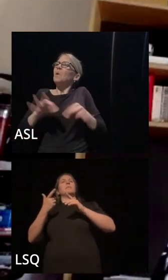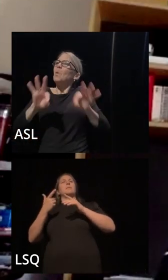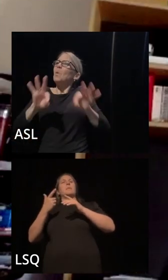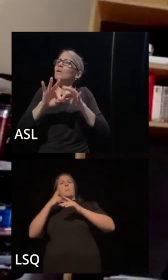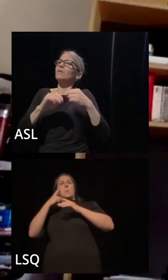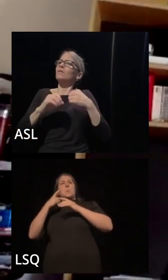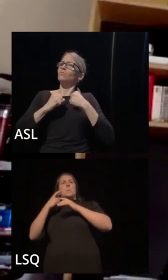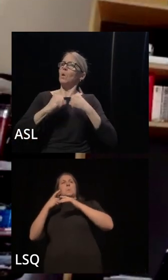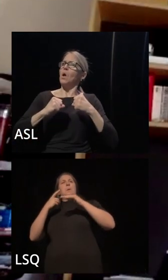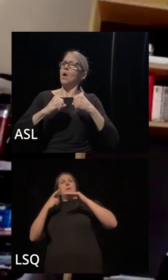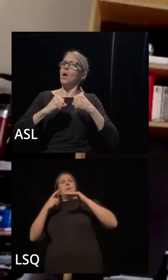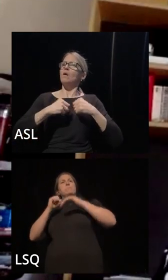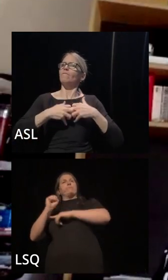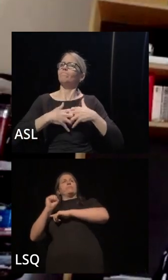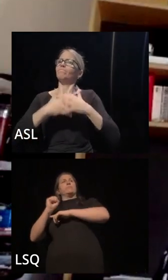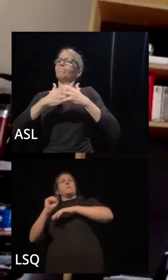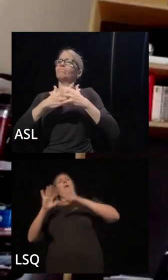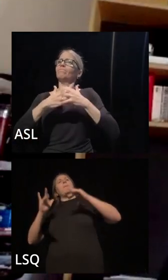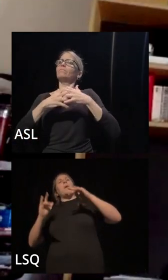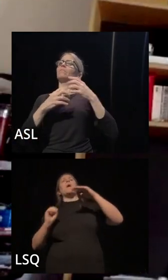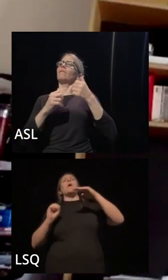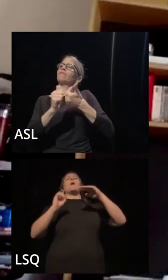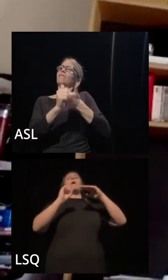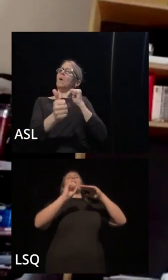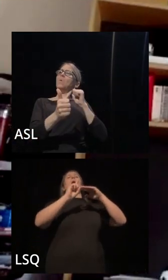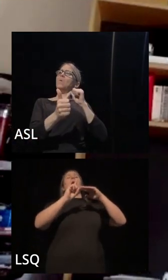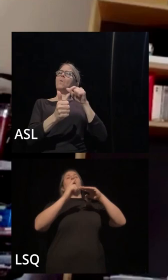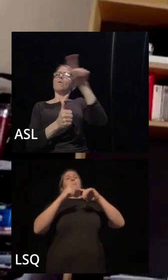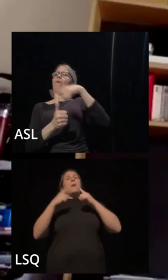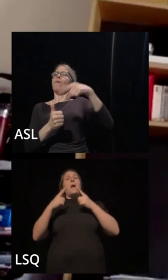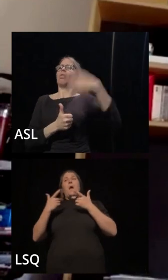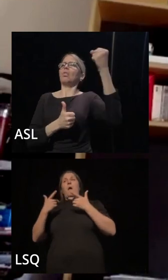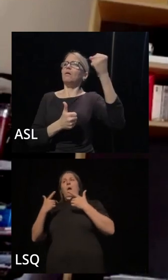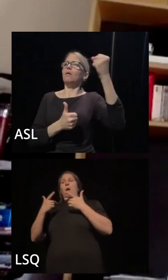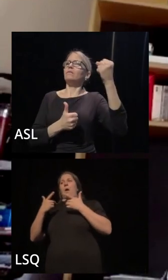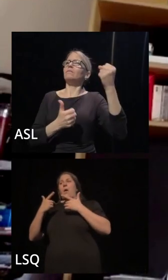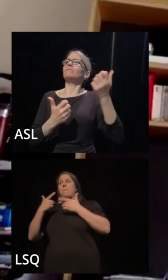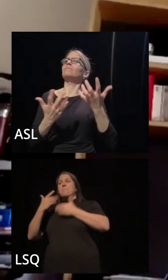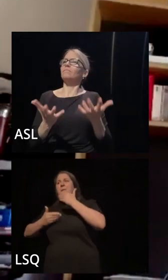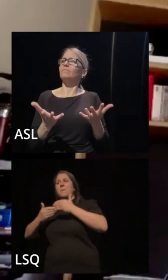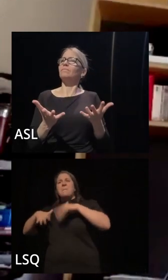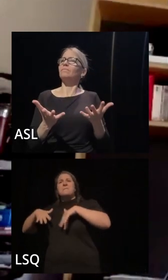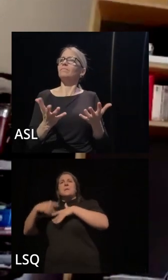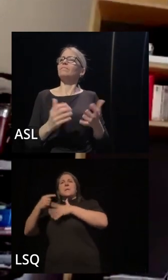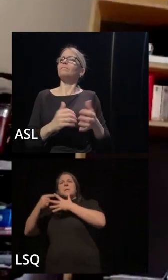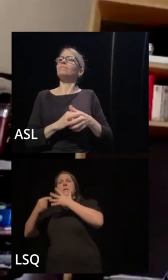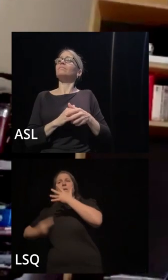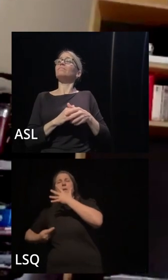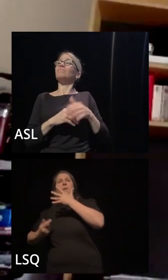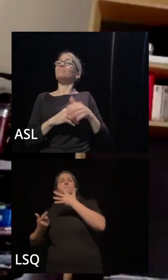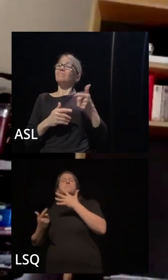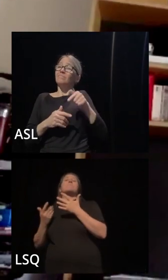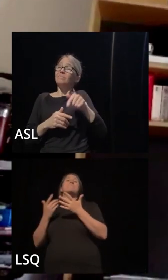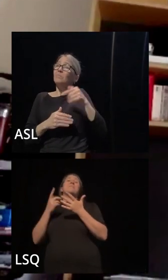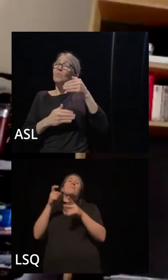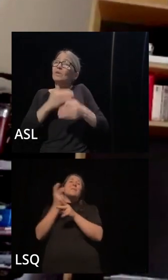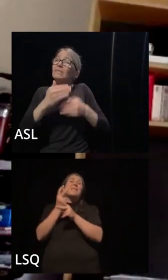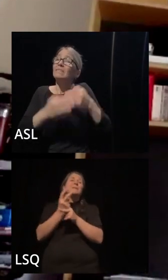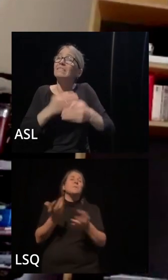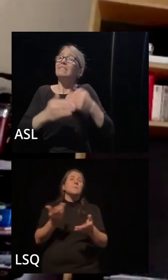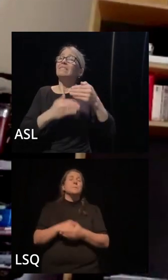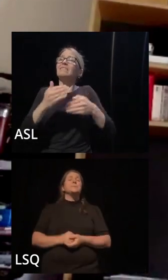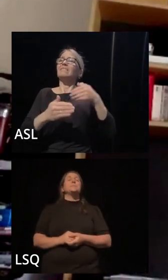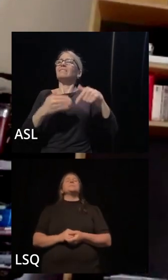façon des méthodologies éprouvées. Et deuxièmement, que